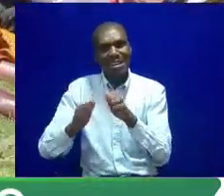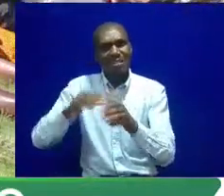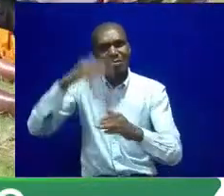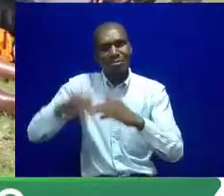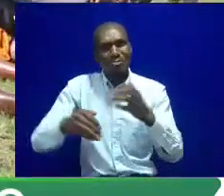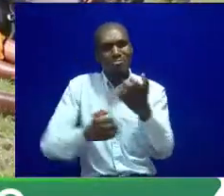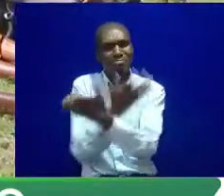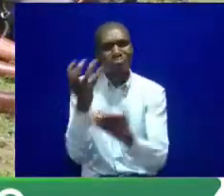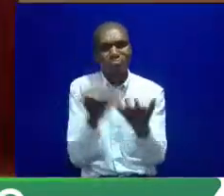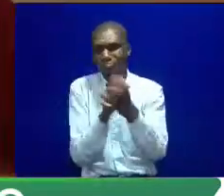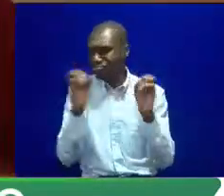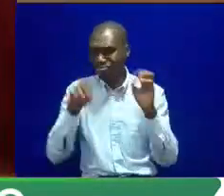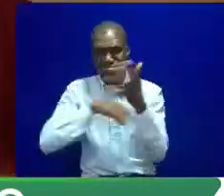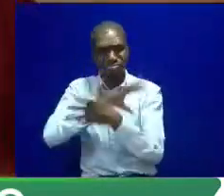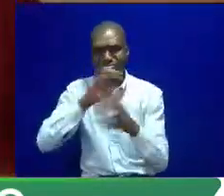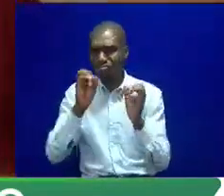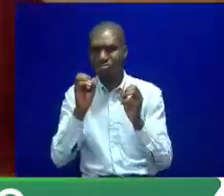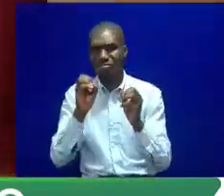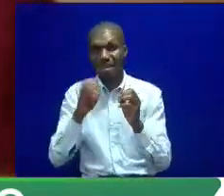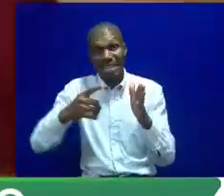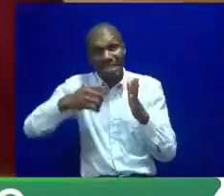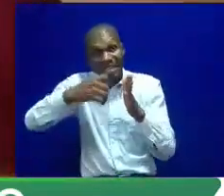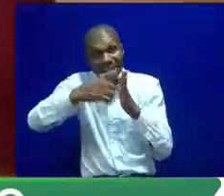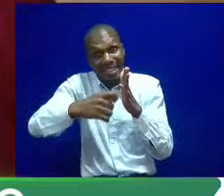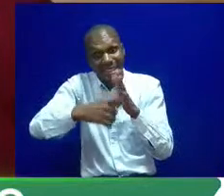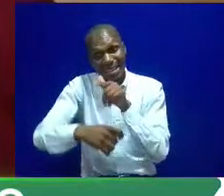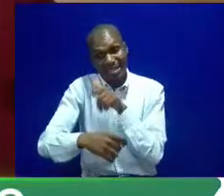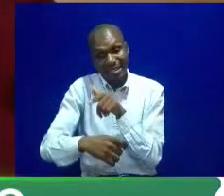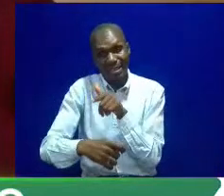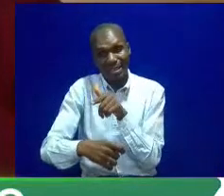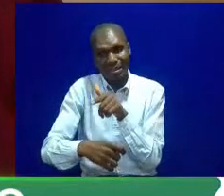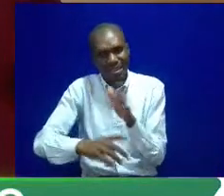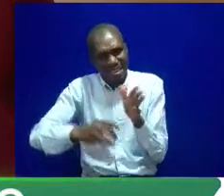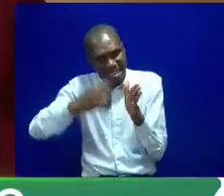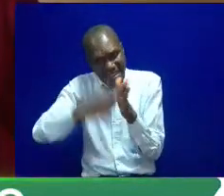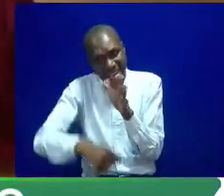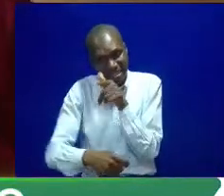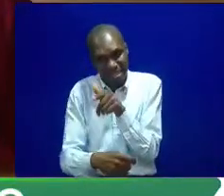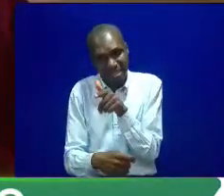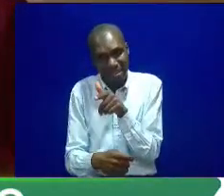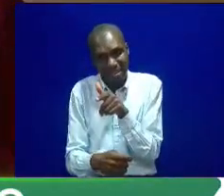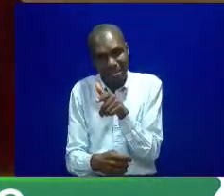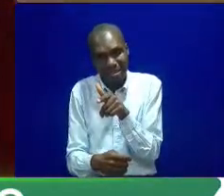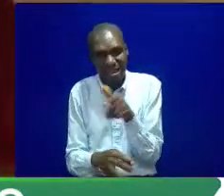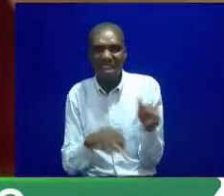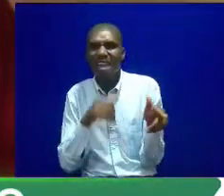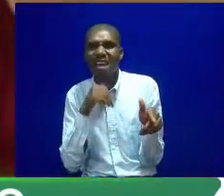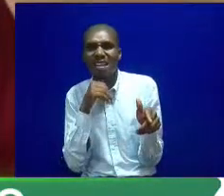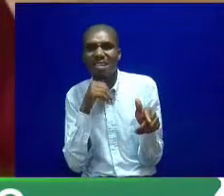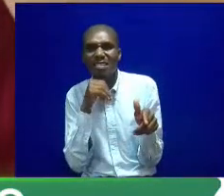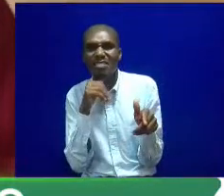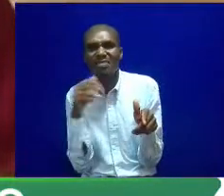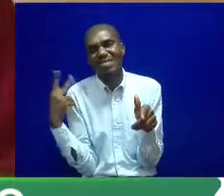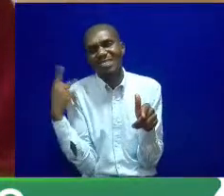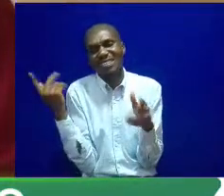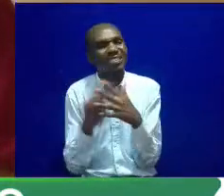haka na ebango I think the mangane tax ee tax taligento kiachaki tehikoro